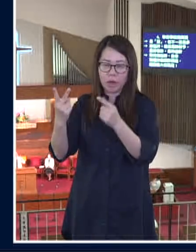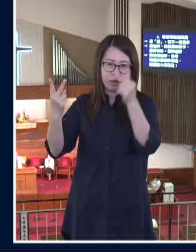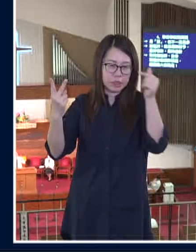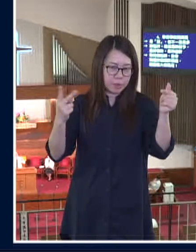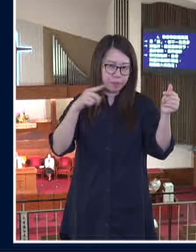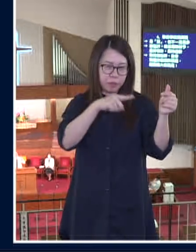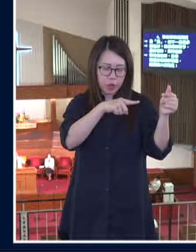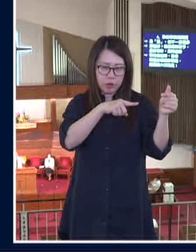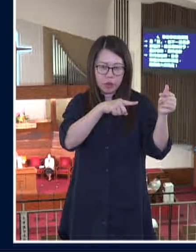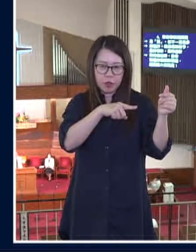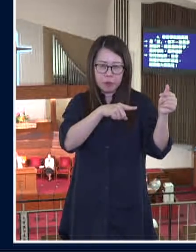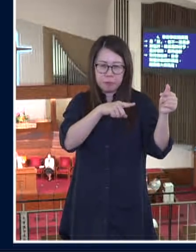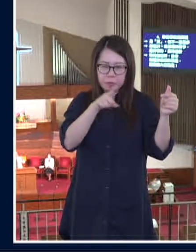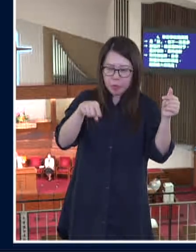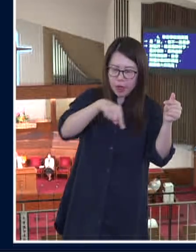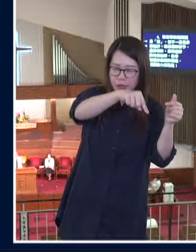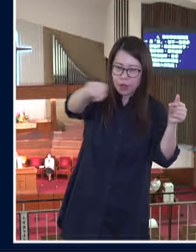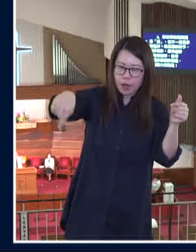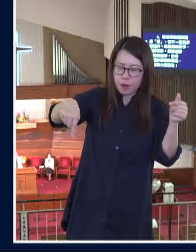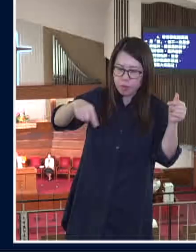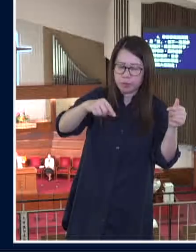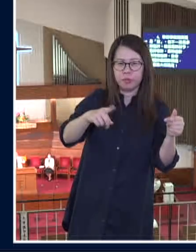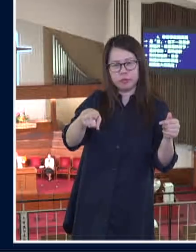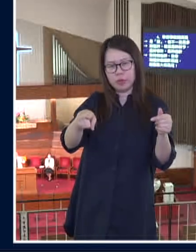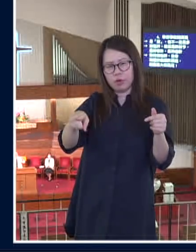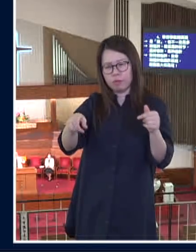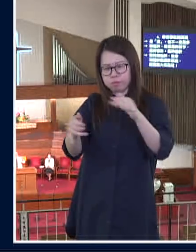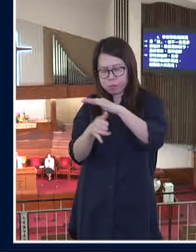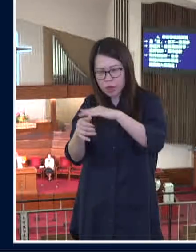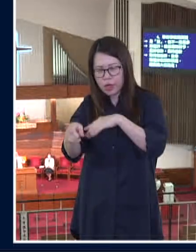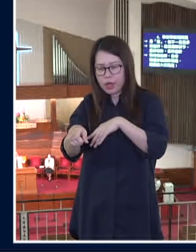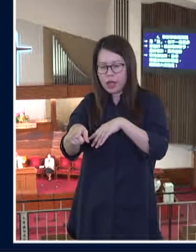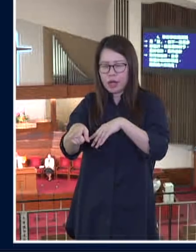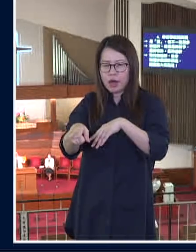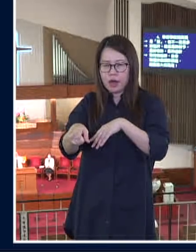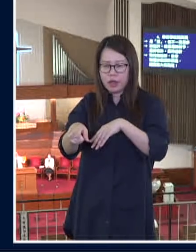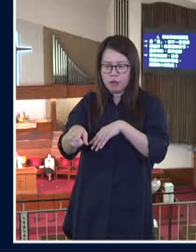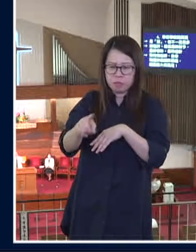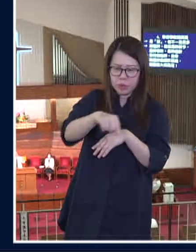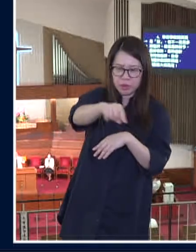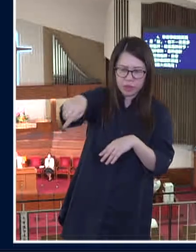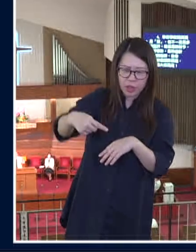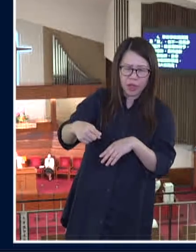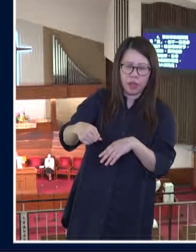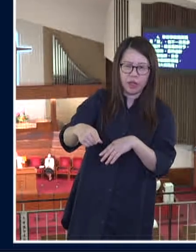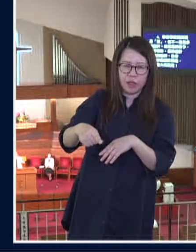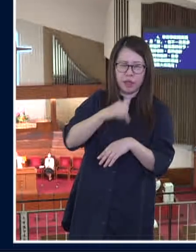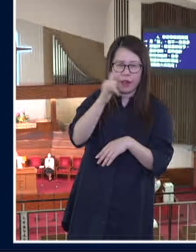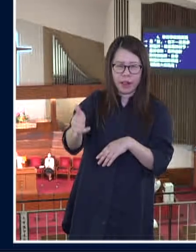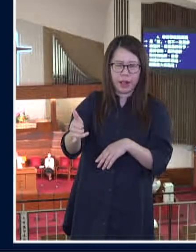愿意坚持跟从神，他知道在神的约、神的应许里面，神给的就是好的